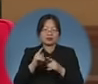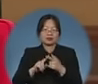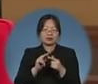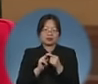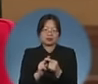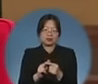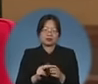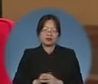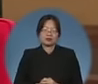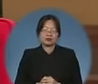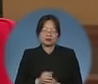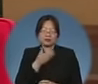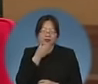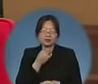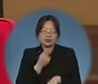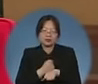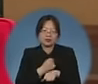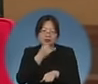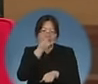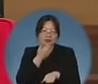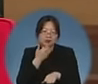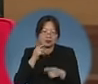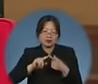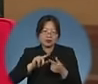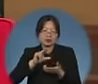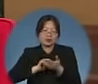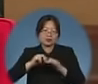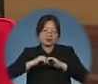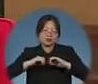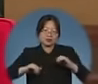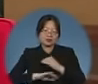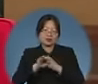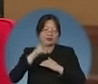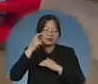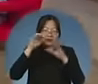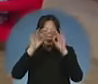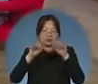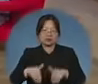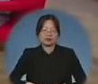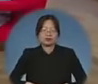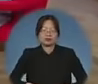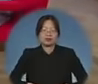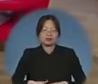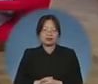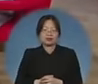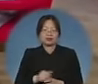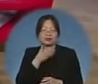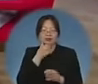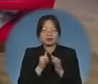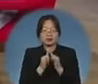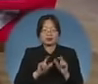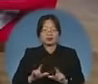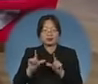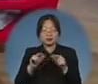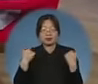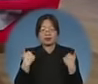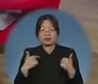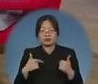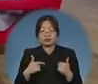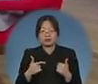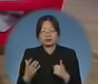그것과 행복하냐 아니냐는 별개의 문제임을 좀 우리가 생각을 해볼 필요가 있을 것 같아요. 근데 해피한 삶이